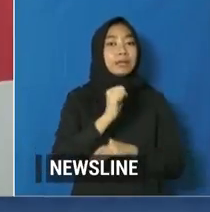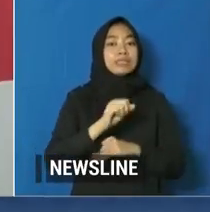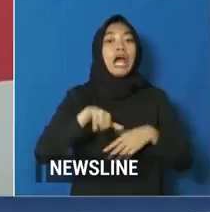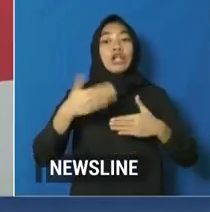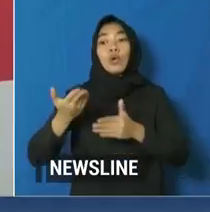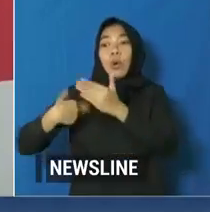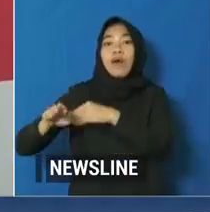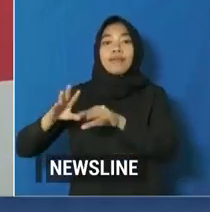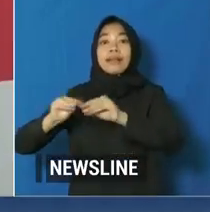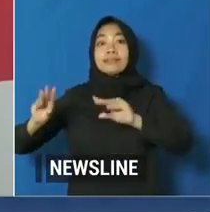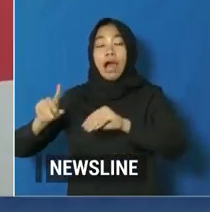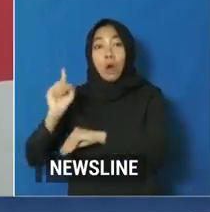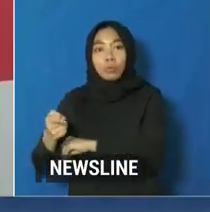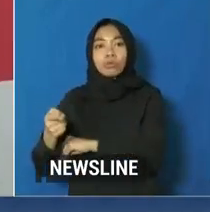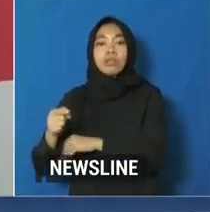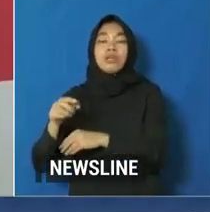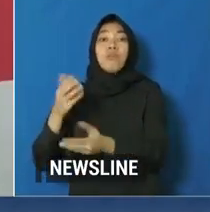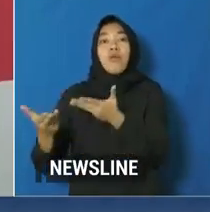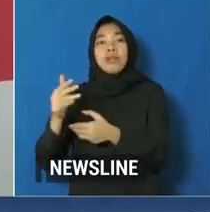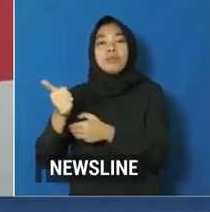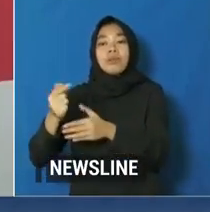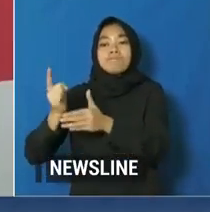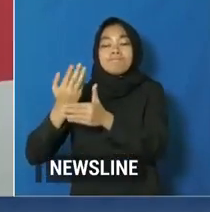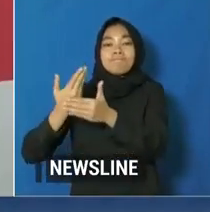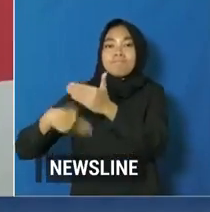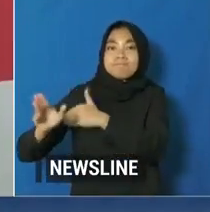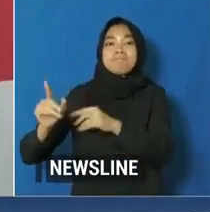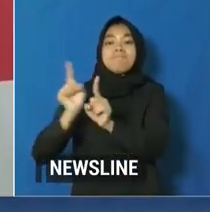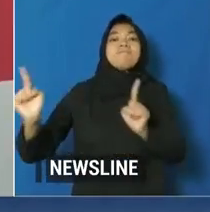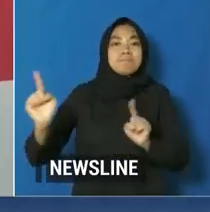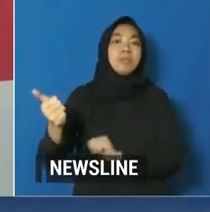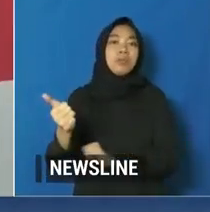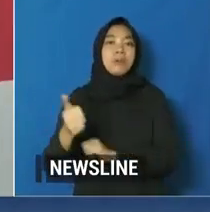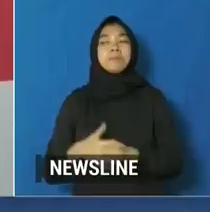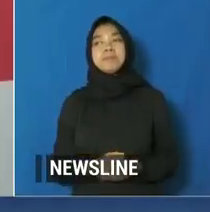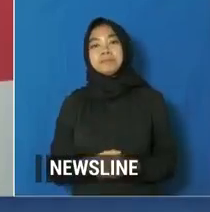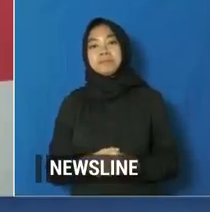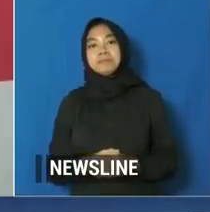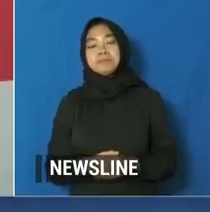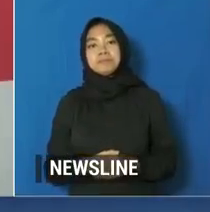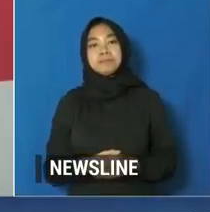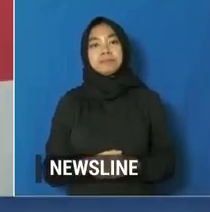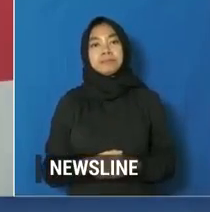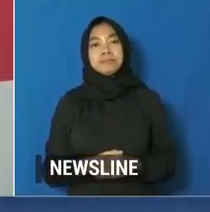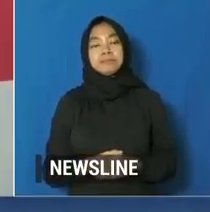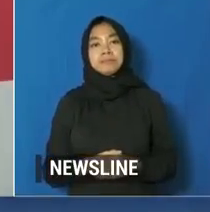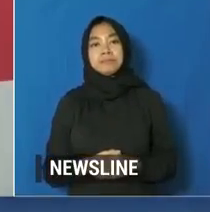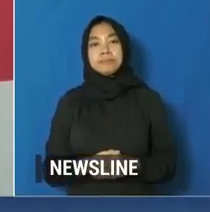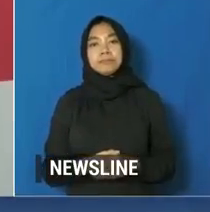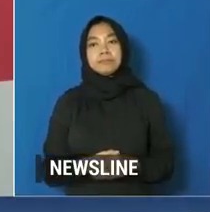juga, apabila ini bisa dilakukan dengan baik. Kemudian yang kedua, di dalam